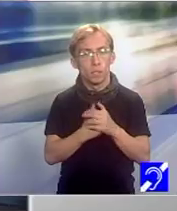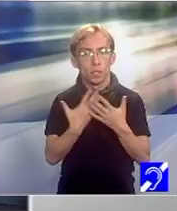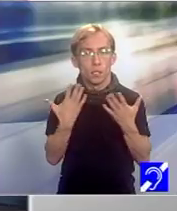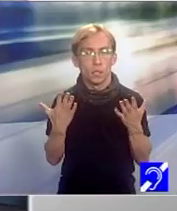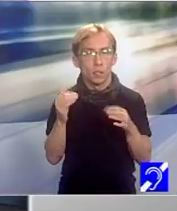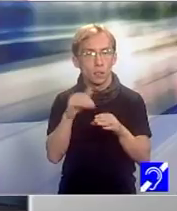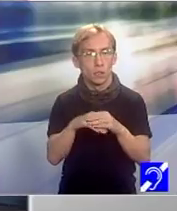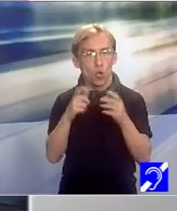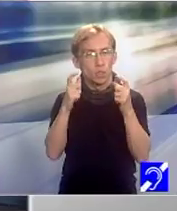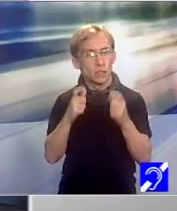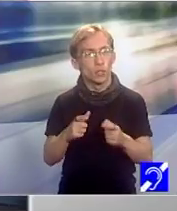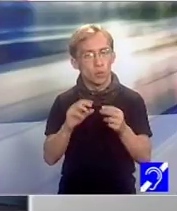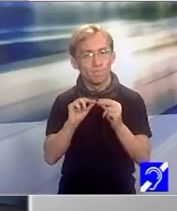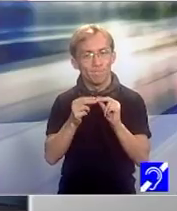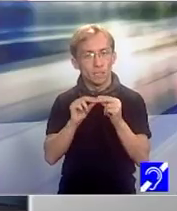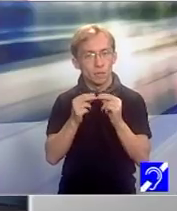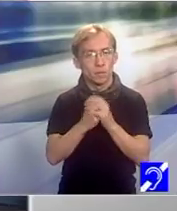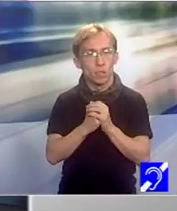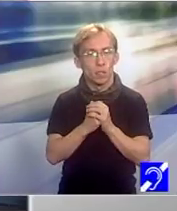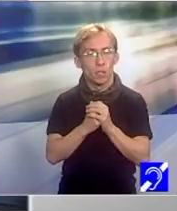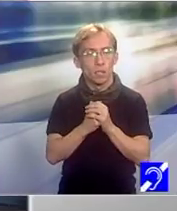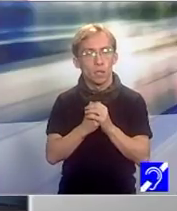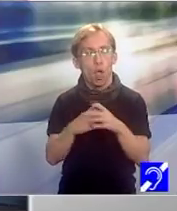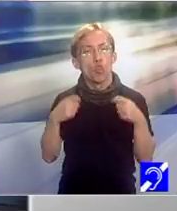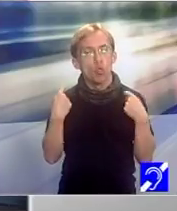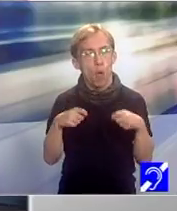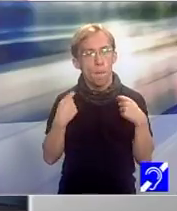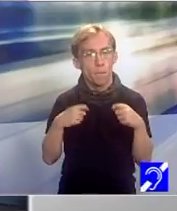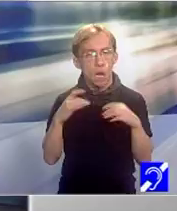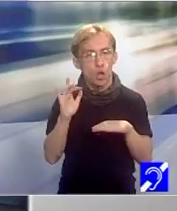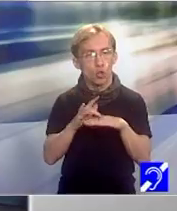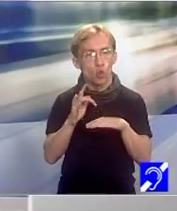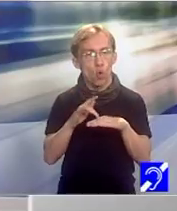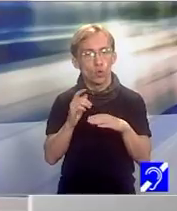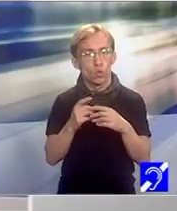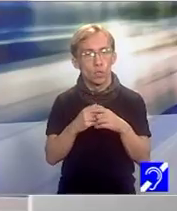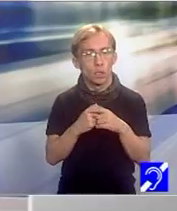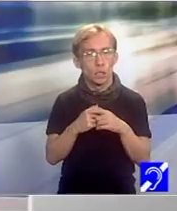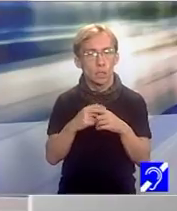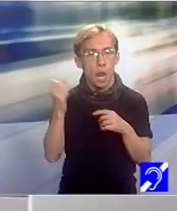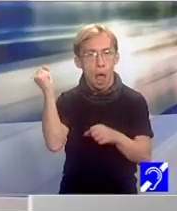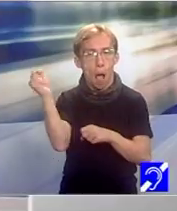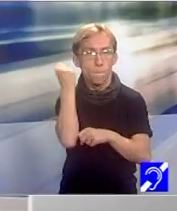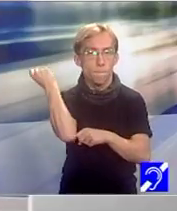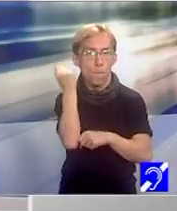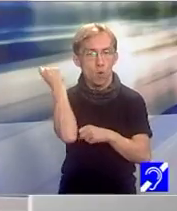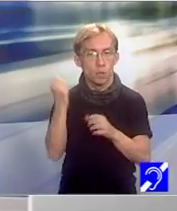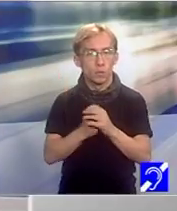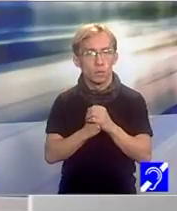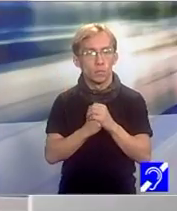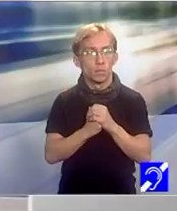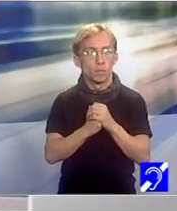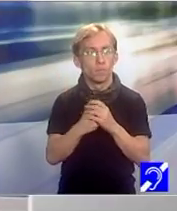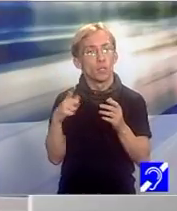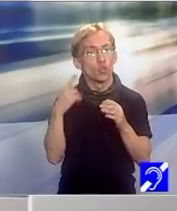situație dificilă, doamna doctor Alice Grasu de la ambulanță, care de fiecare dată mi-a ascultat doleanțele, și apoi